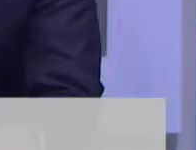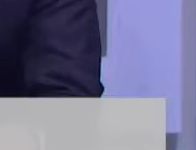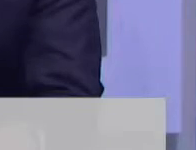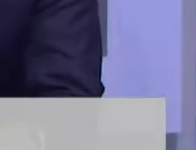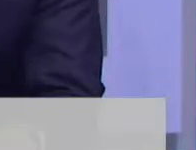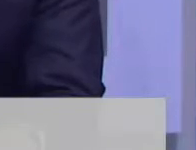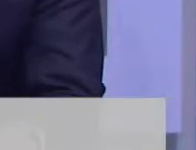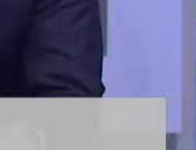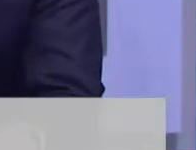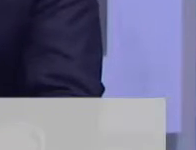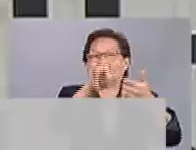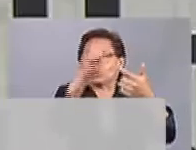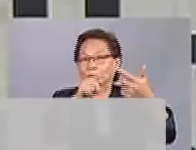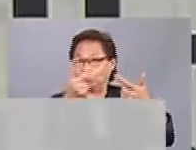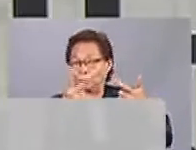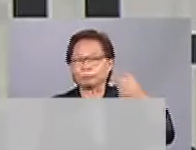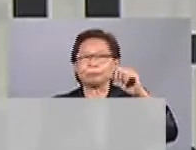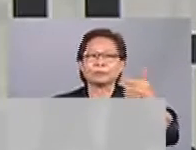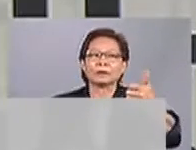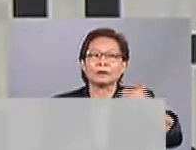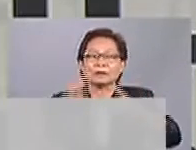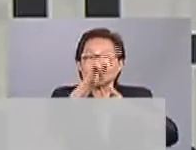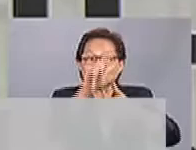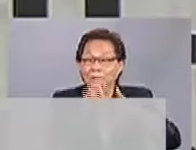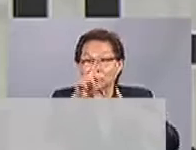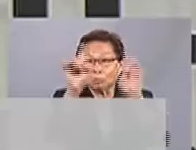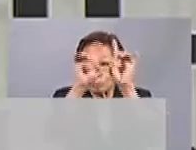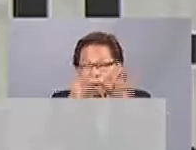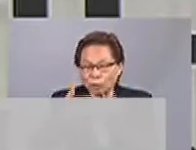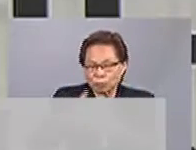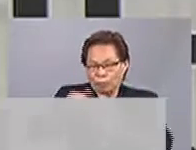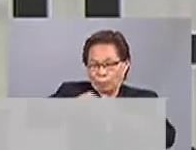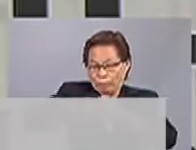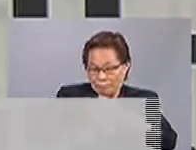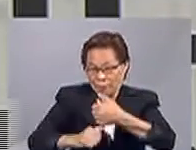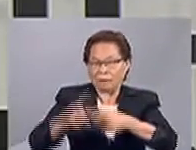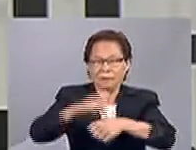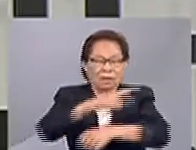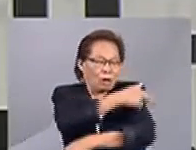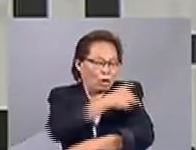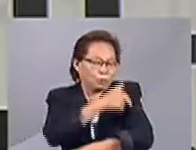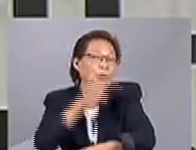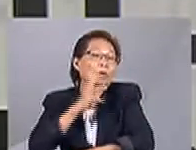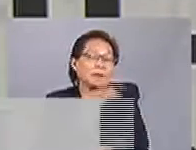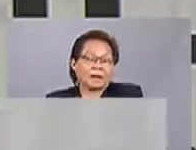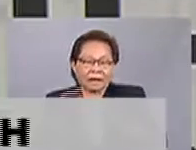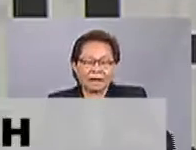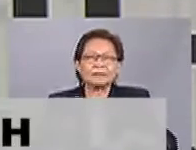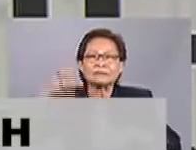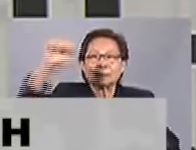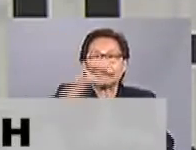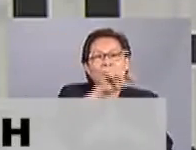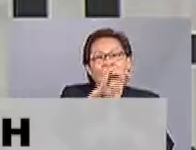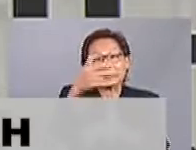Dili kau sebuah Hai rezeki saringan sebelum pembedahan di Hospital wanita dan kanak-kanak tabah